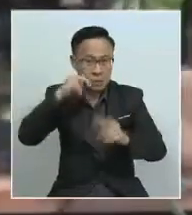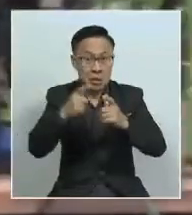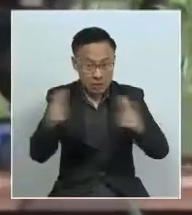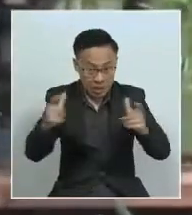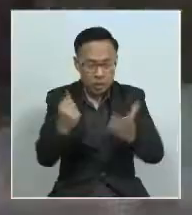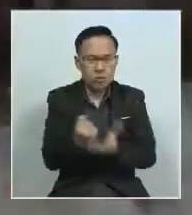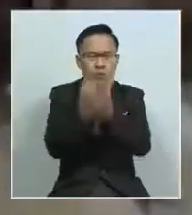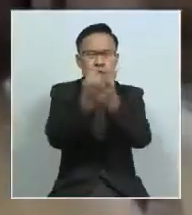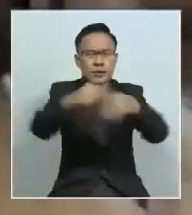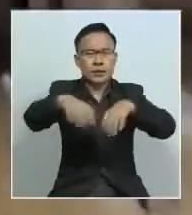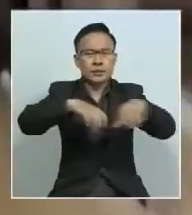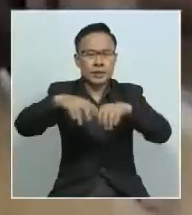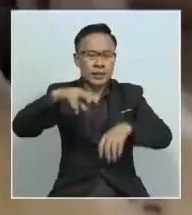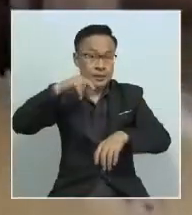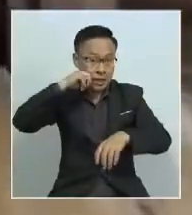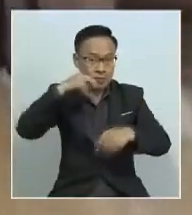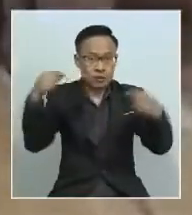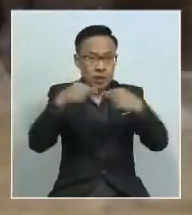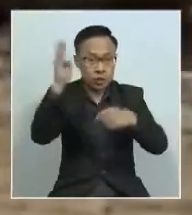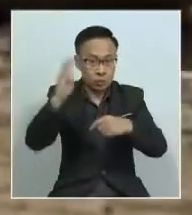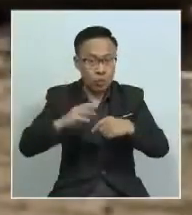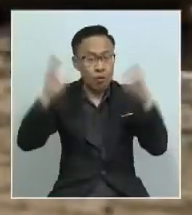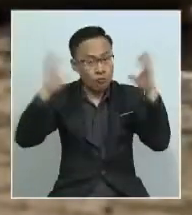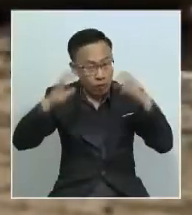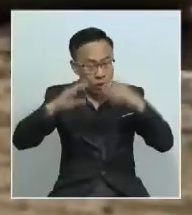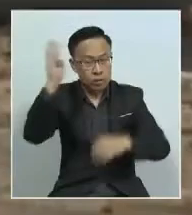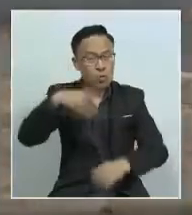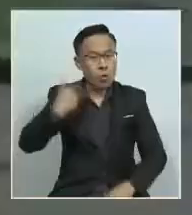องมือในการบริหารจัดการน้ำทั้งฤดูฝนและฤดูแล้ง